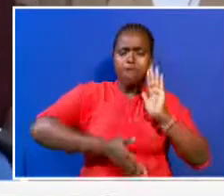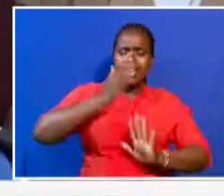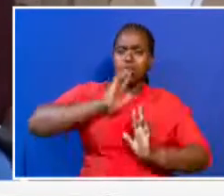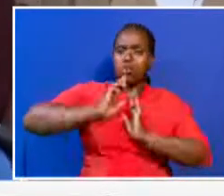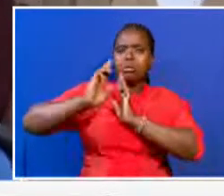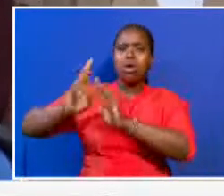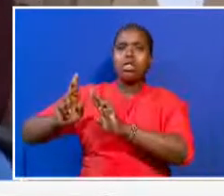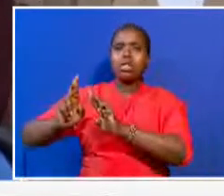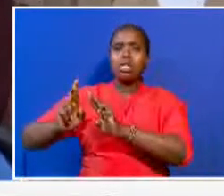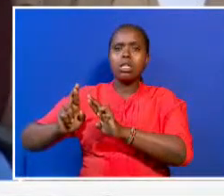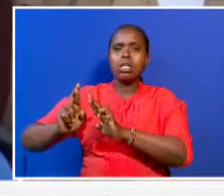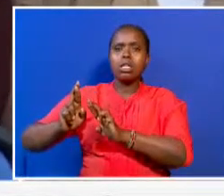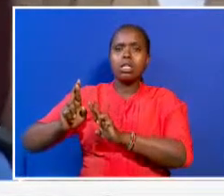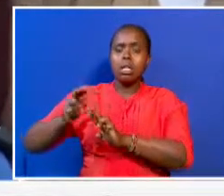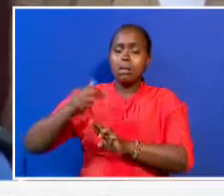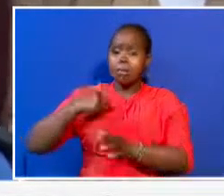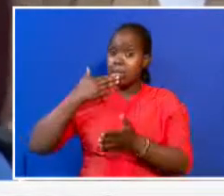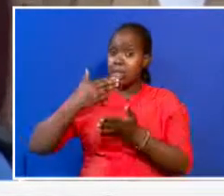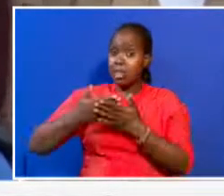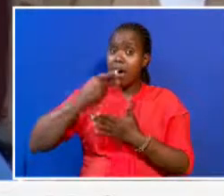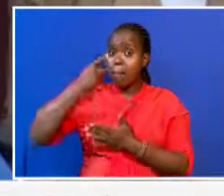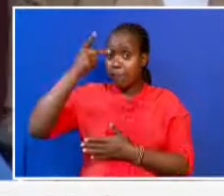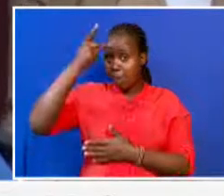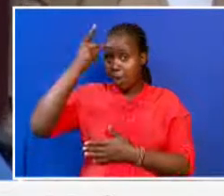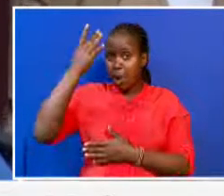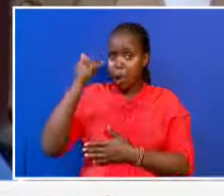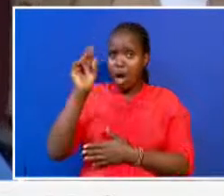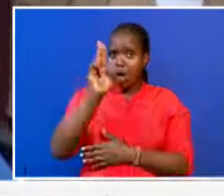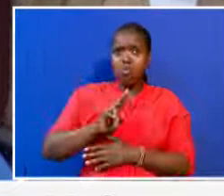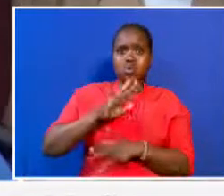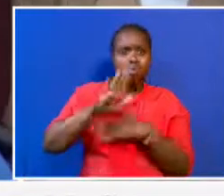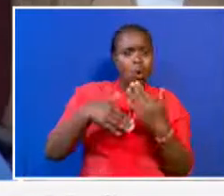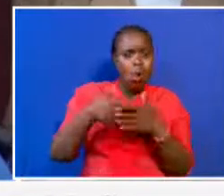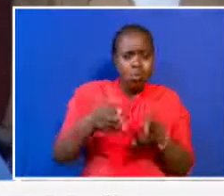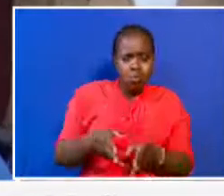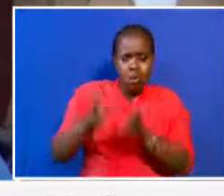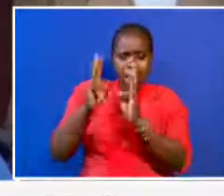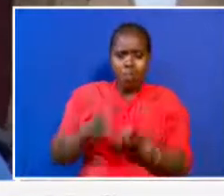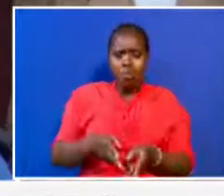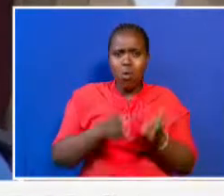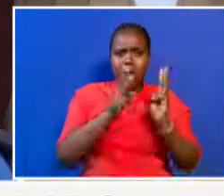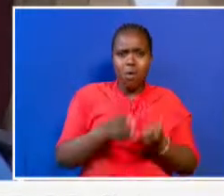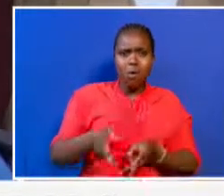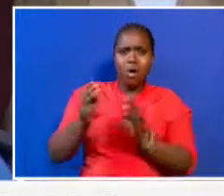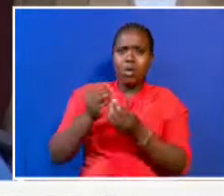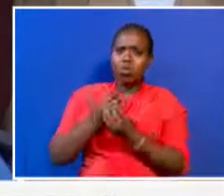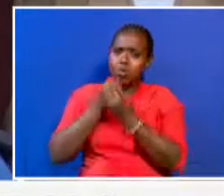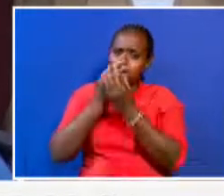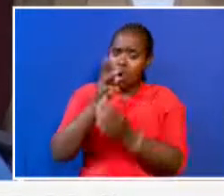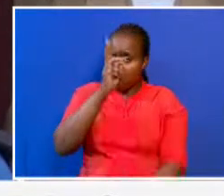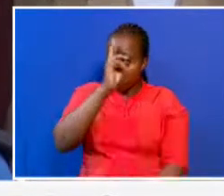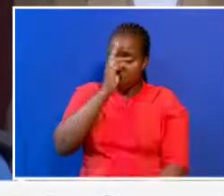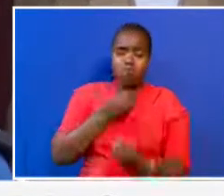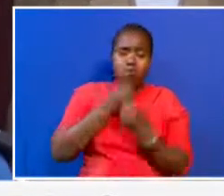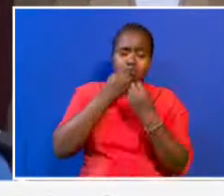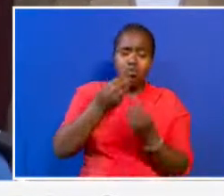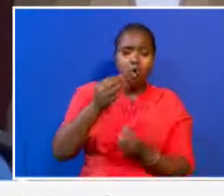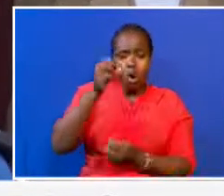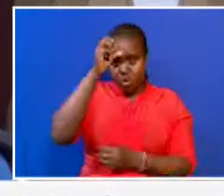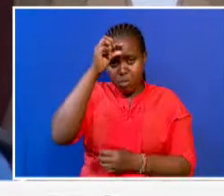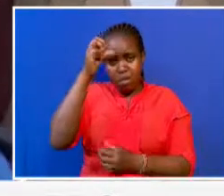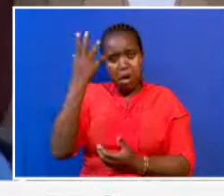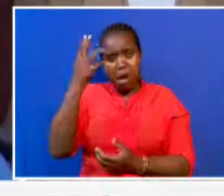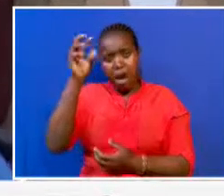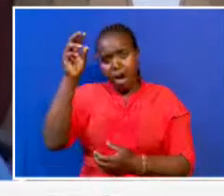kuripoti. Nashukuru pia hata wazazi kwa kutumia njia zote kujulisha polisi, kujulisha kijiji, kujulisha